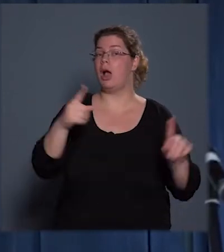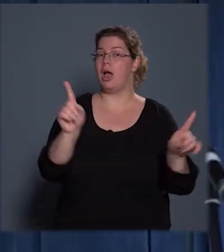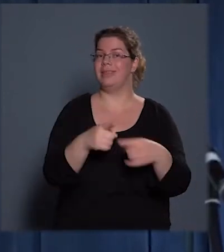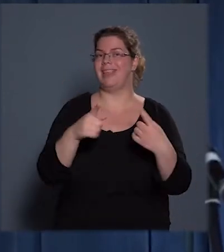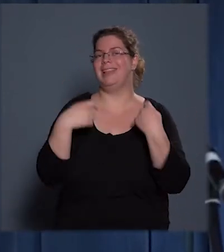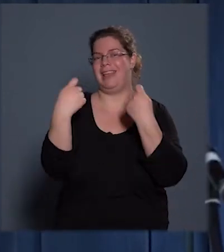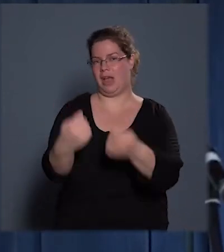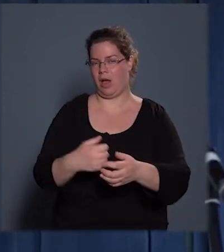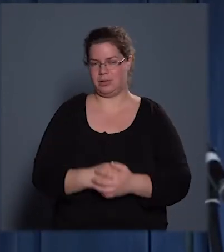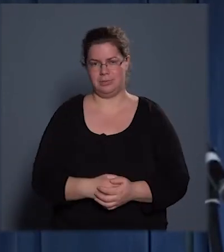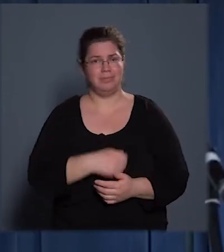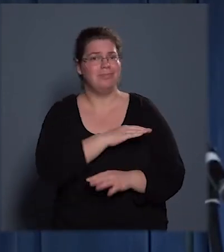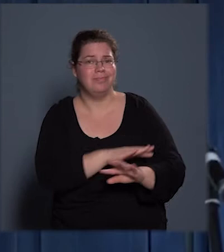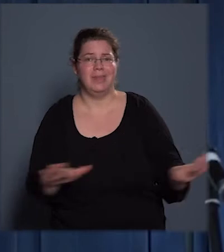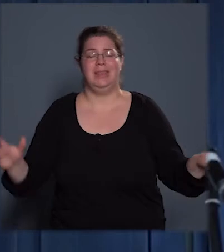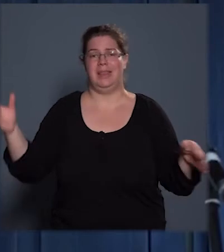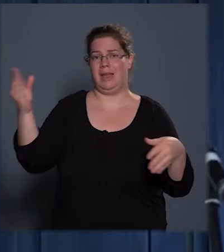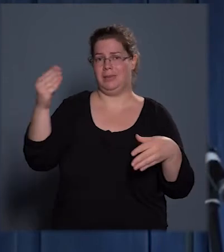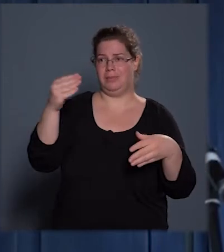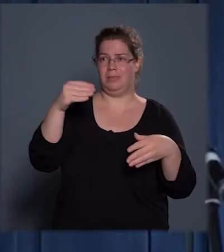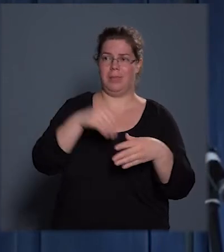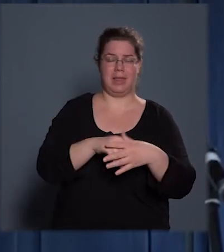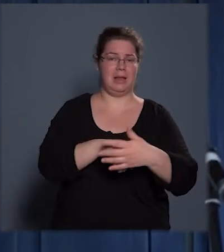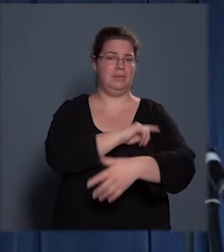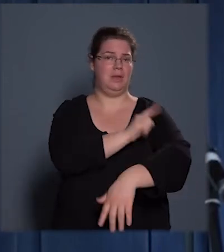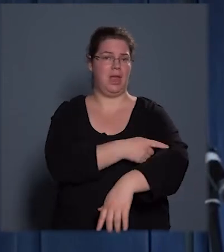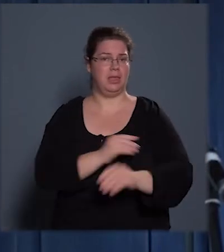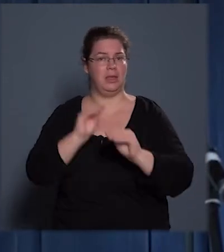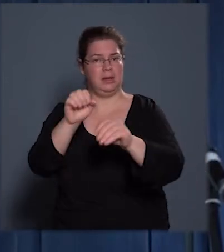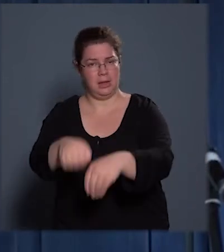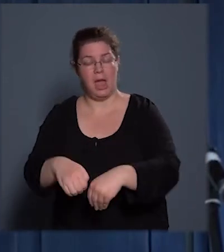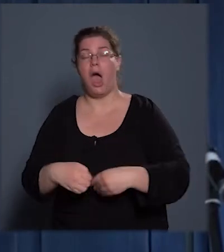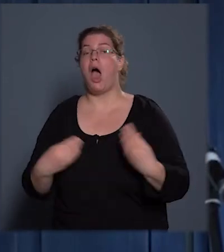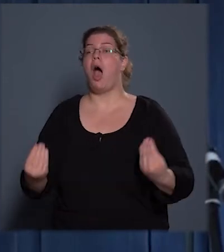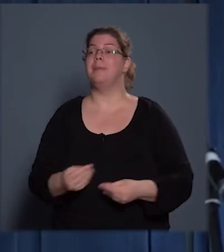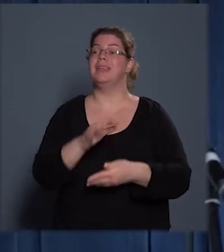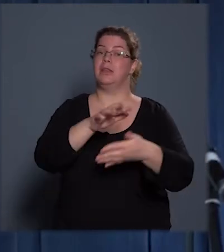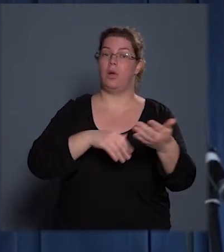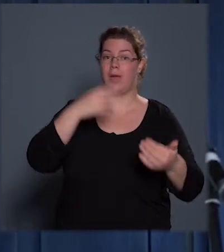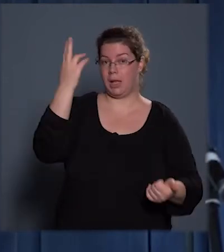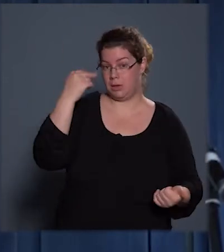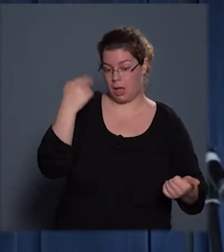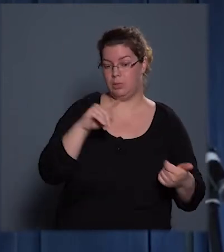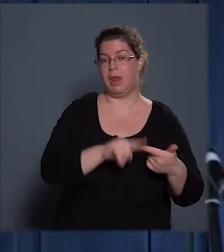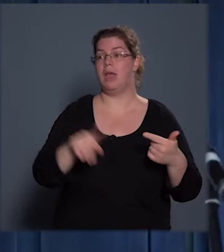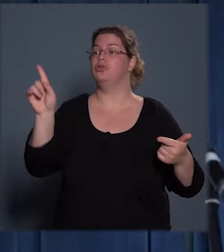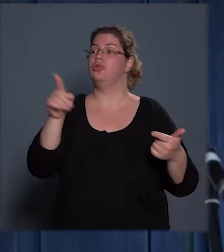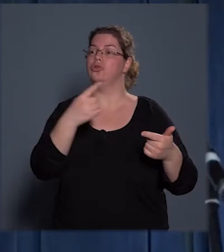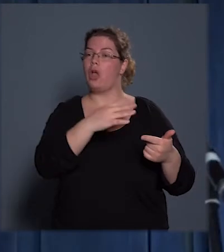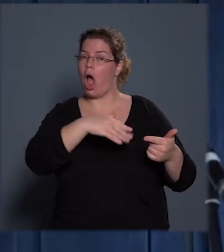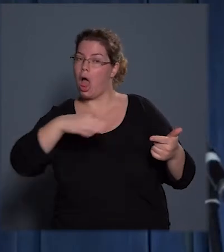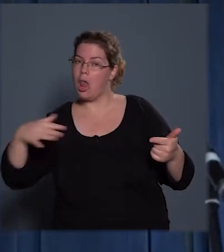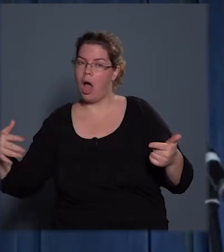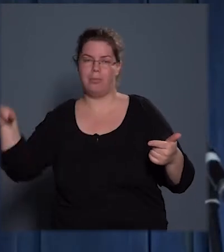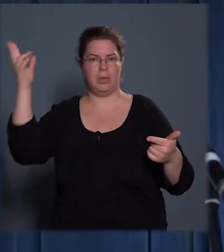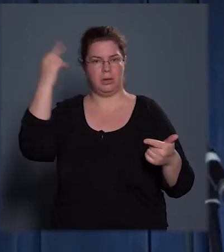ad. Minden belefektetett energia, ami szövegtanulást, a dallamok